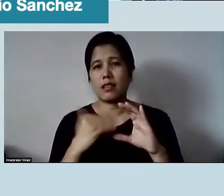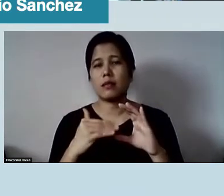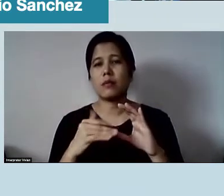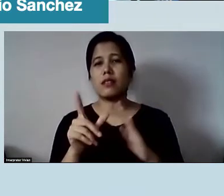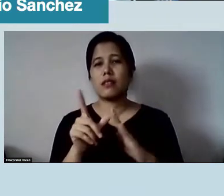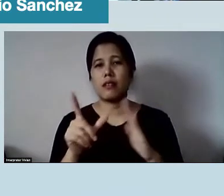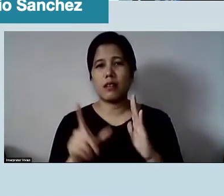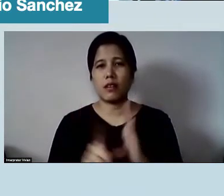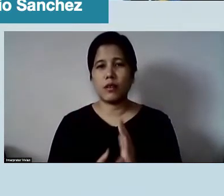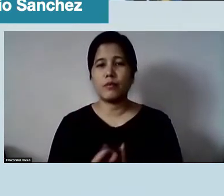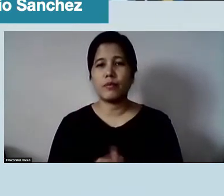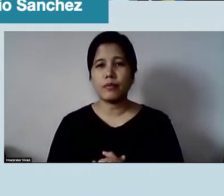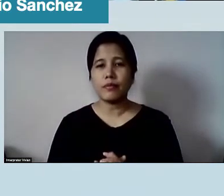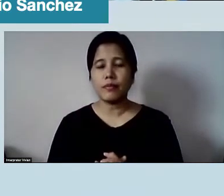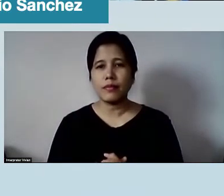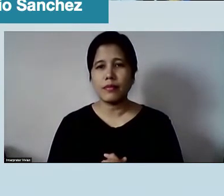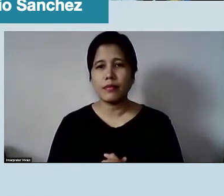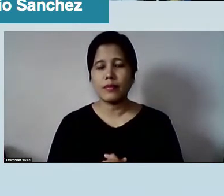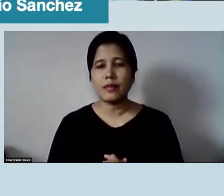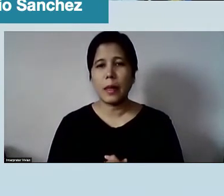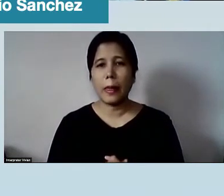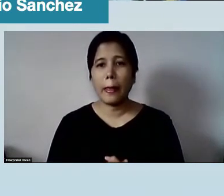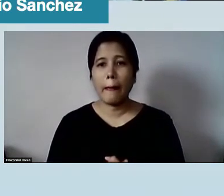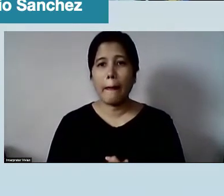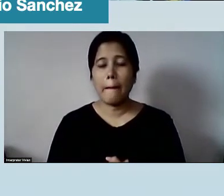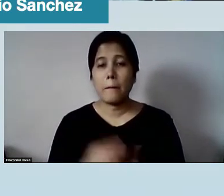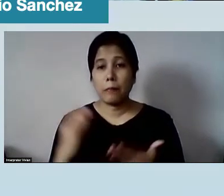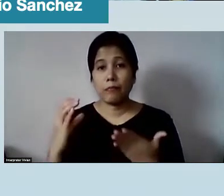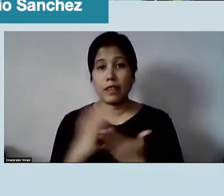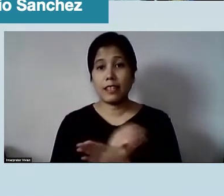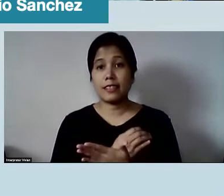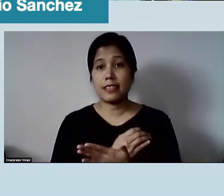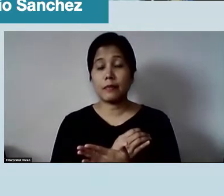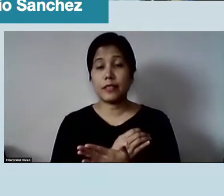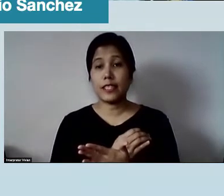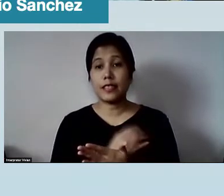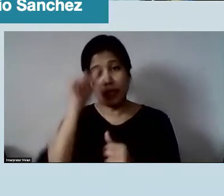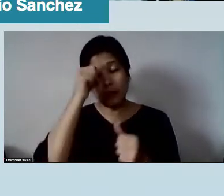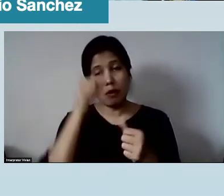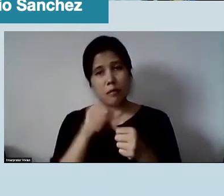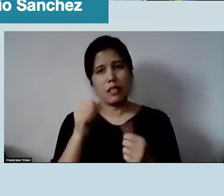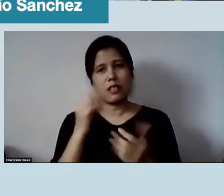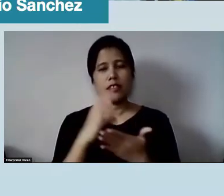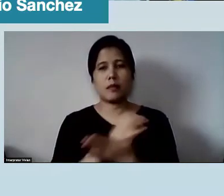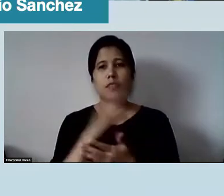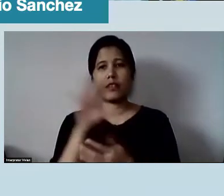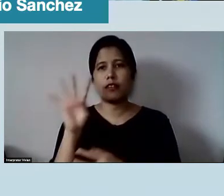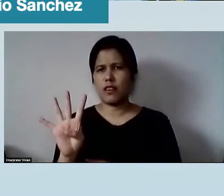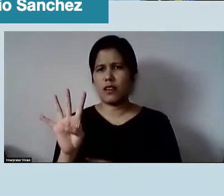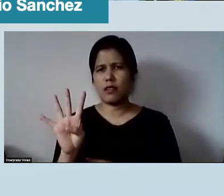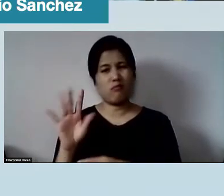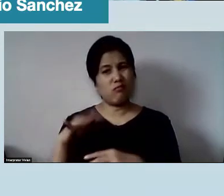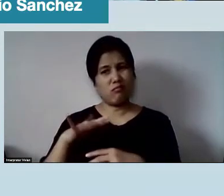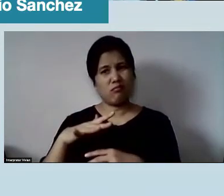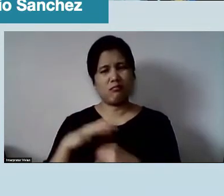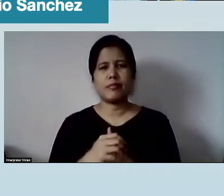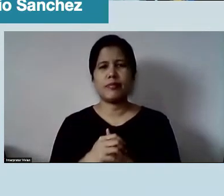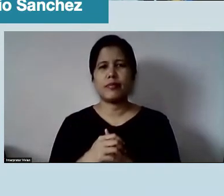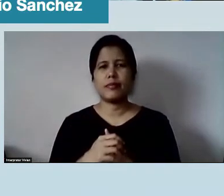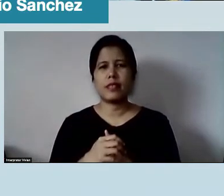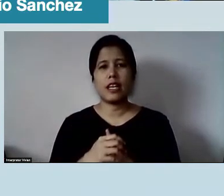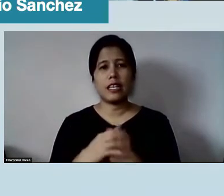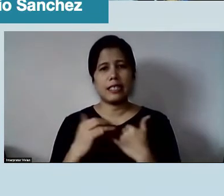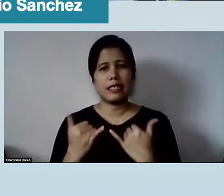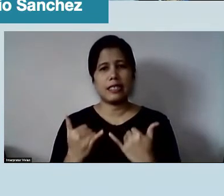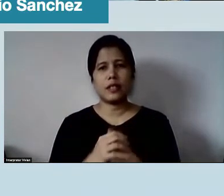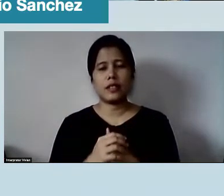ba? Remember, doon sa chapter 4 yata. Okay, now,